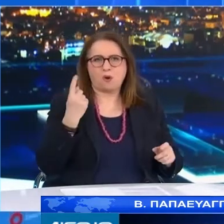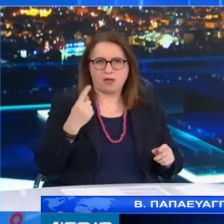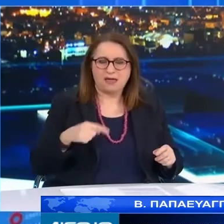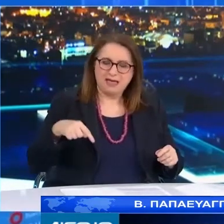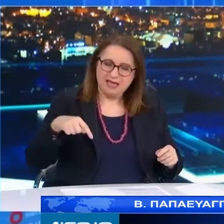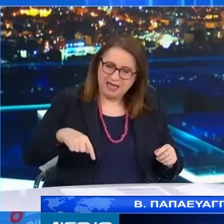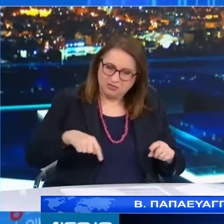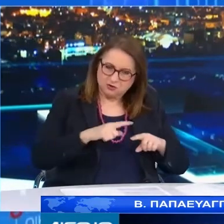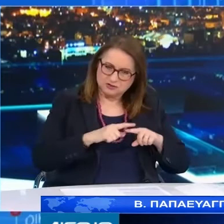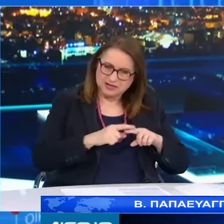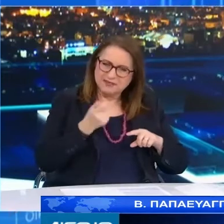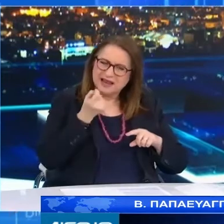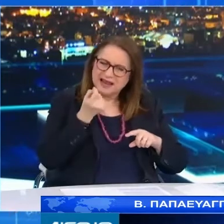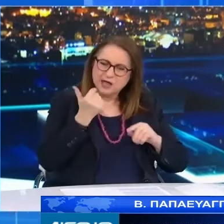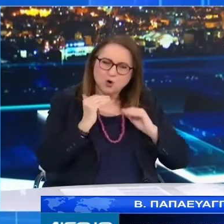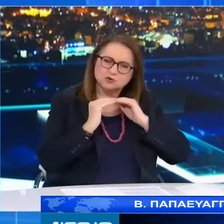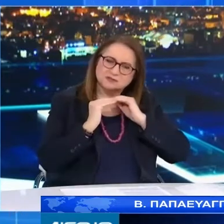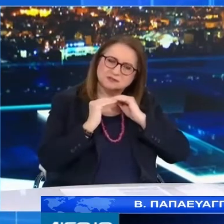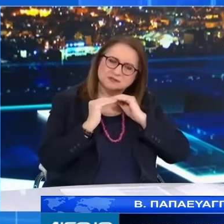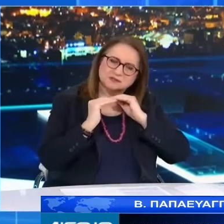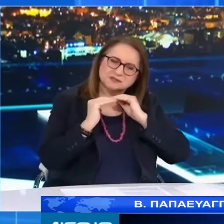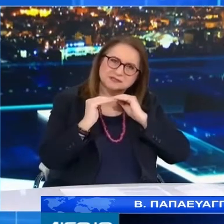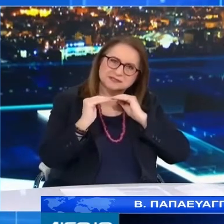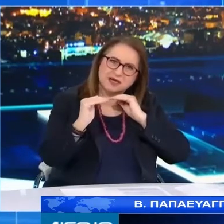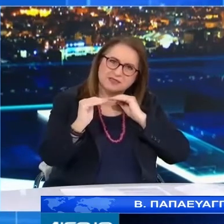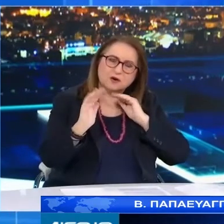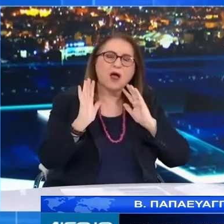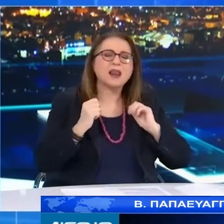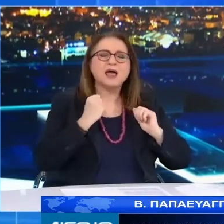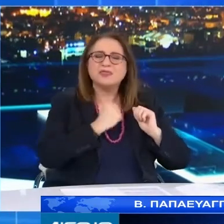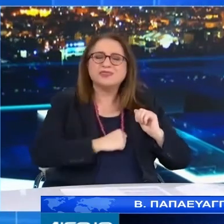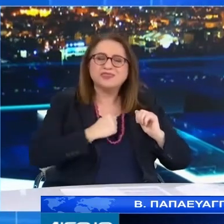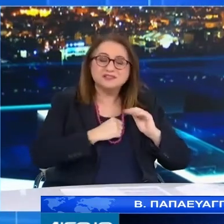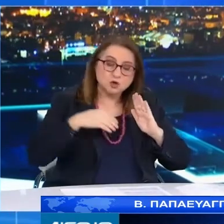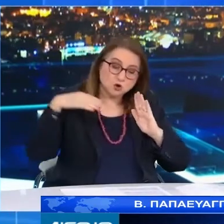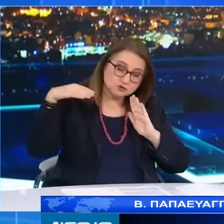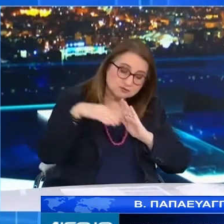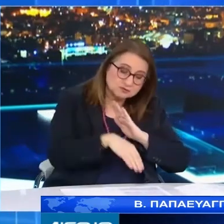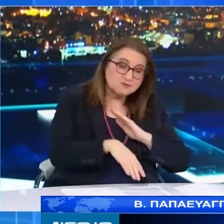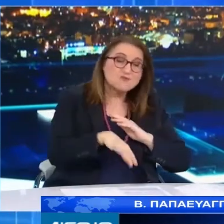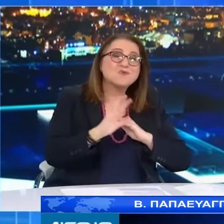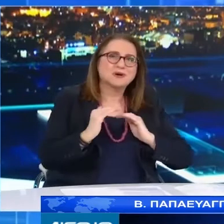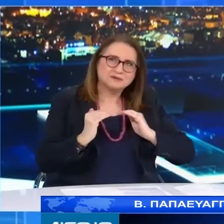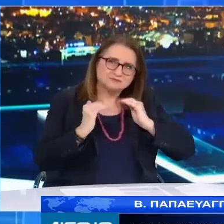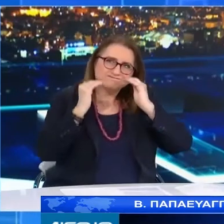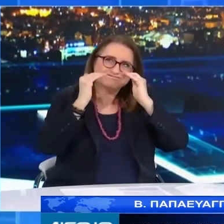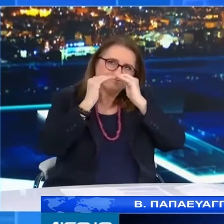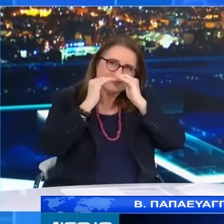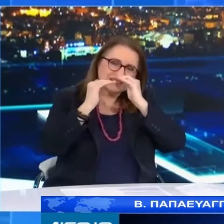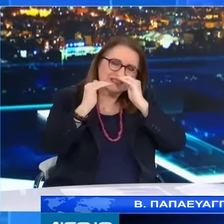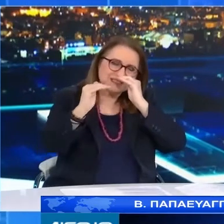σχετική σταθεροποίηση στο συνολικό αριθμό των κρουσμάτων, αλλά σε ψηλό επίπεδο. Αφού συνολικά στη χώρα μας